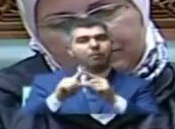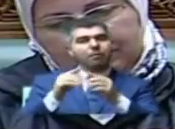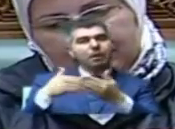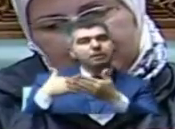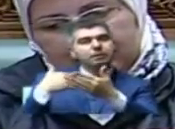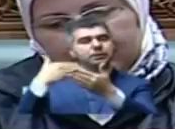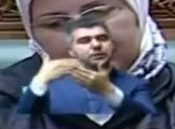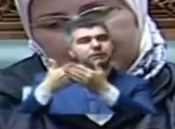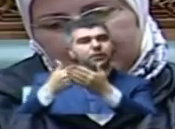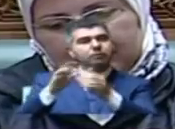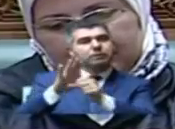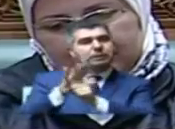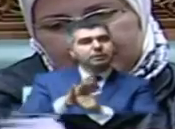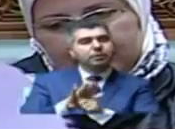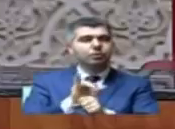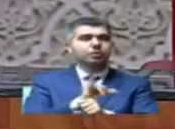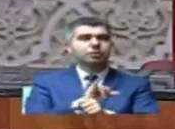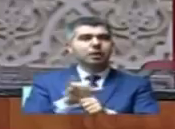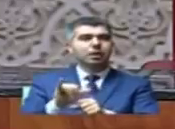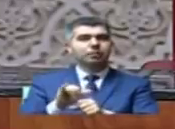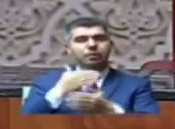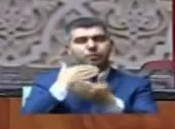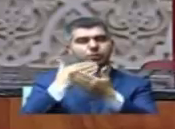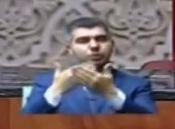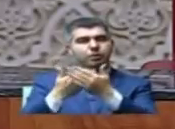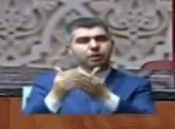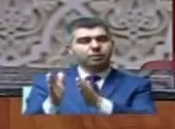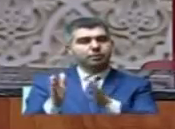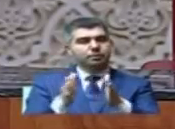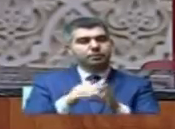الموسمي الهزيل والشكلي. شكرا سيدة